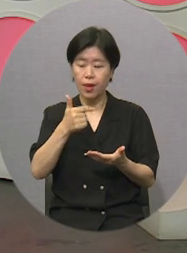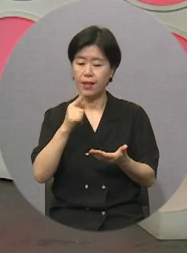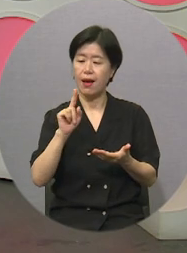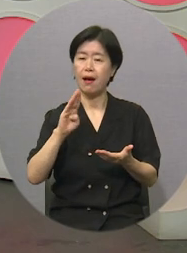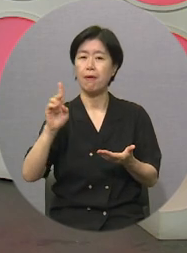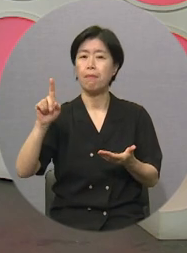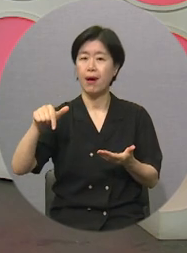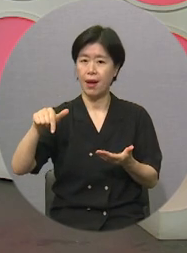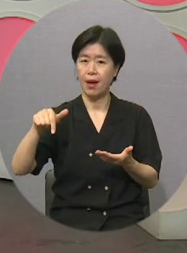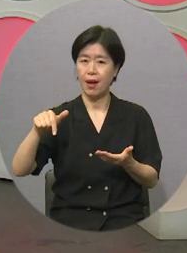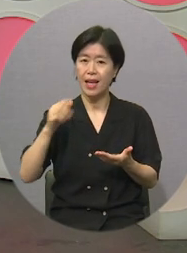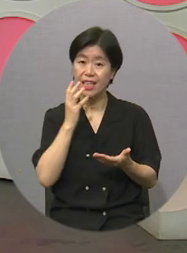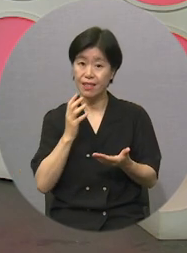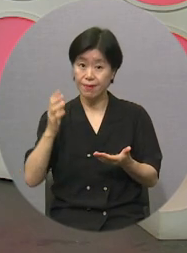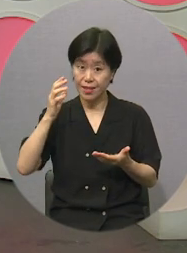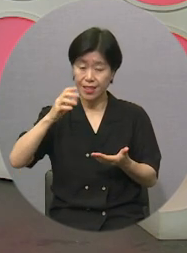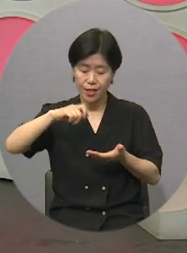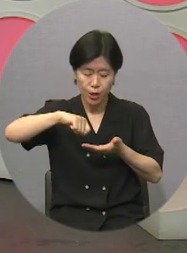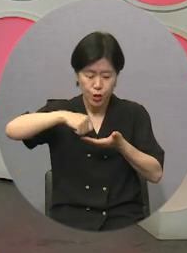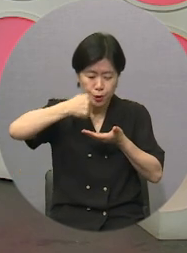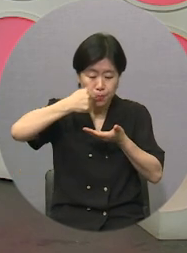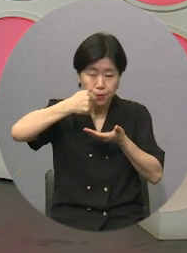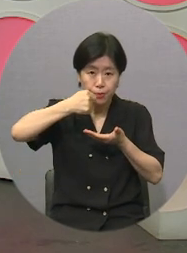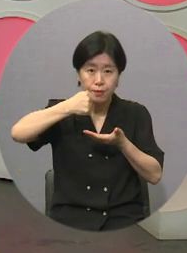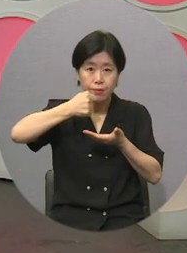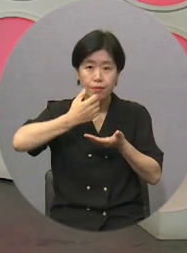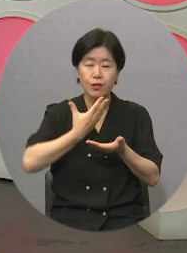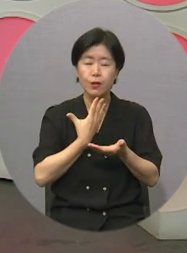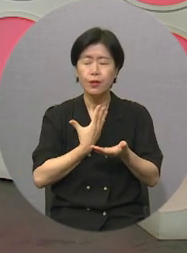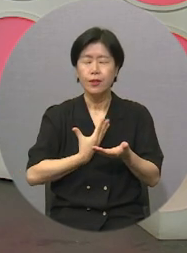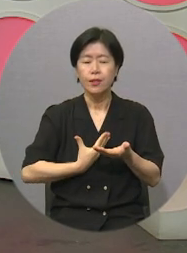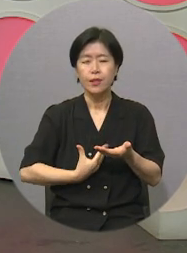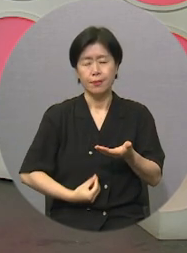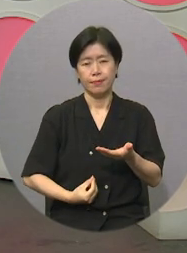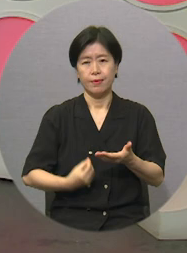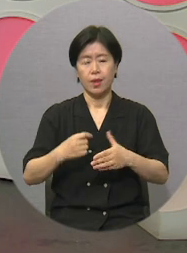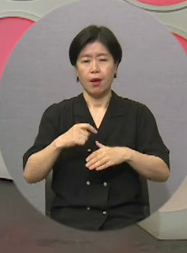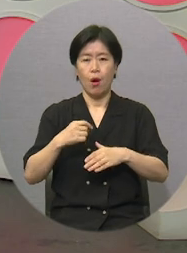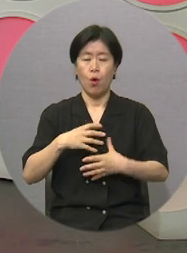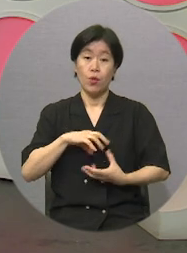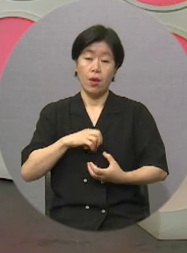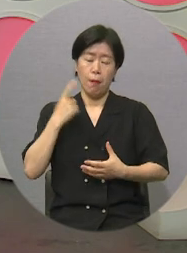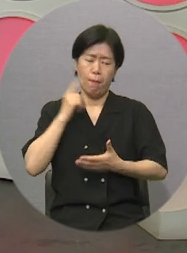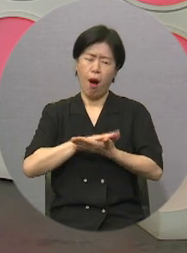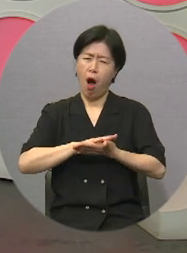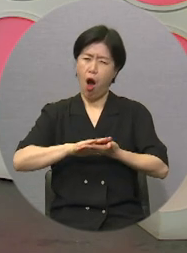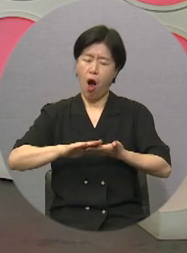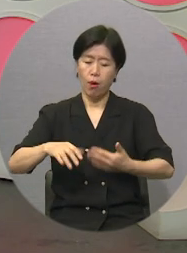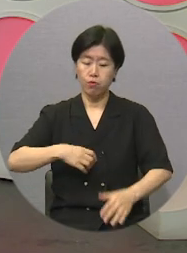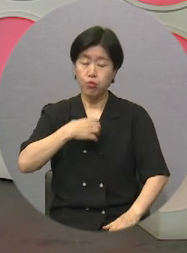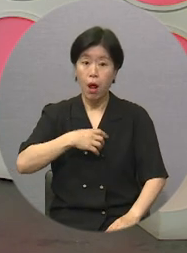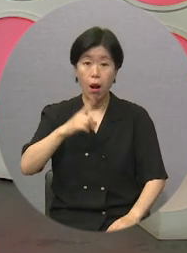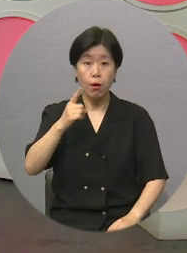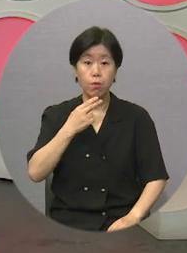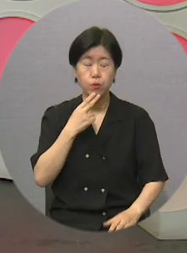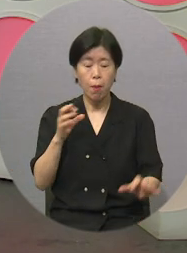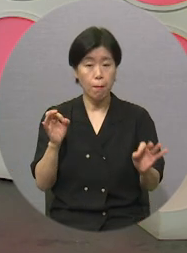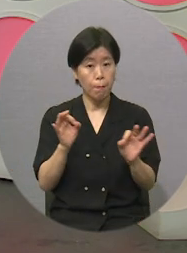한 숟가락 떠서 입에 넣었습니다. 울렁이던 속이 거짓말처럼